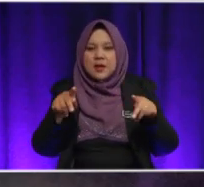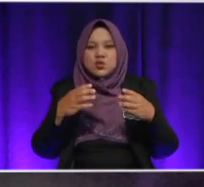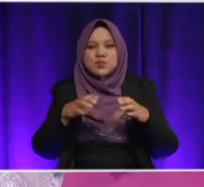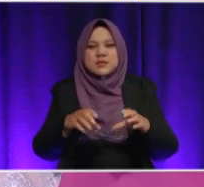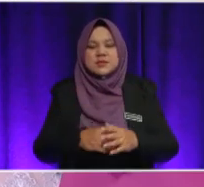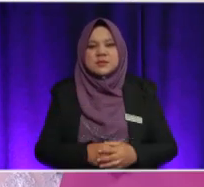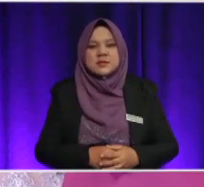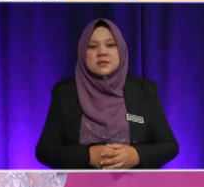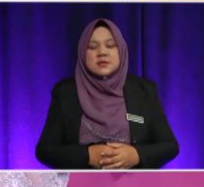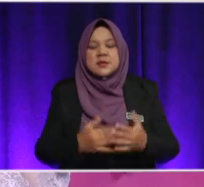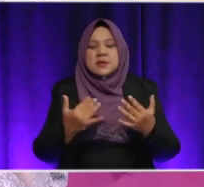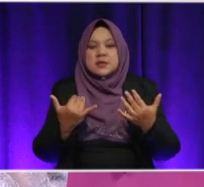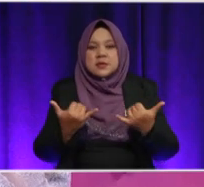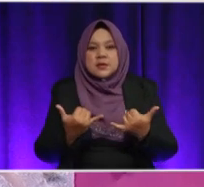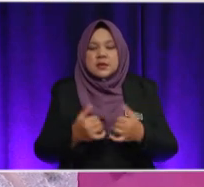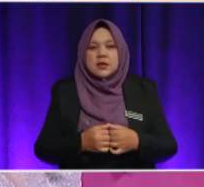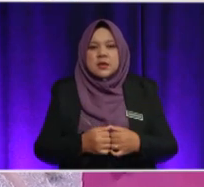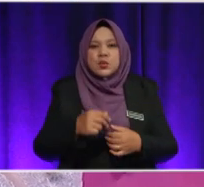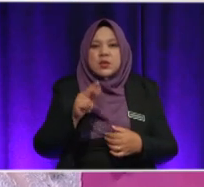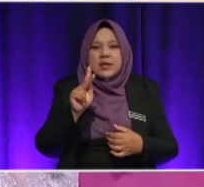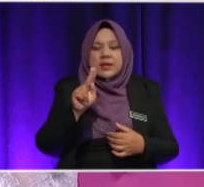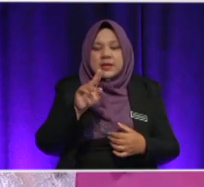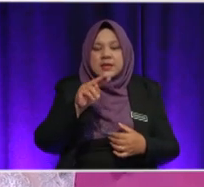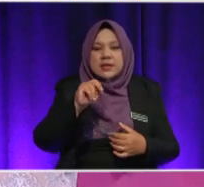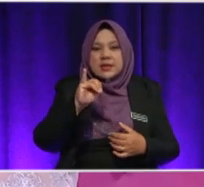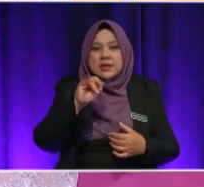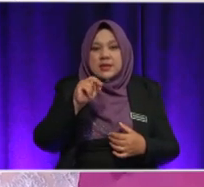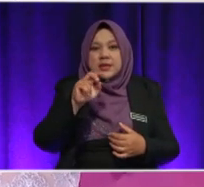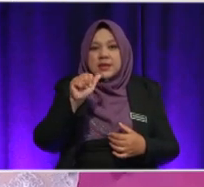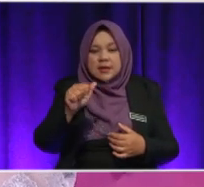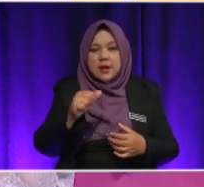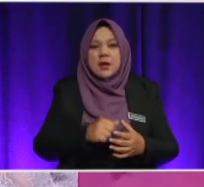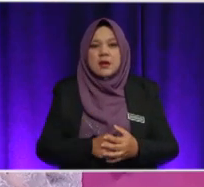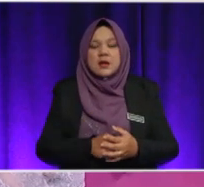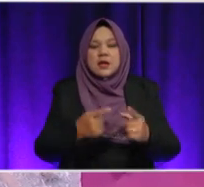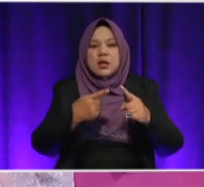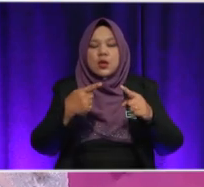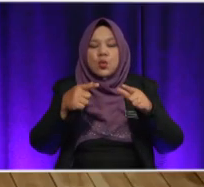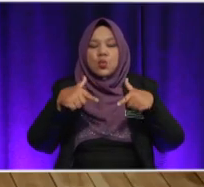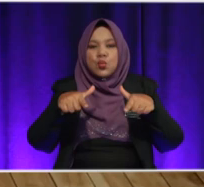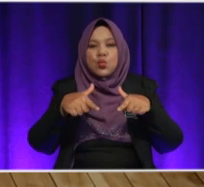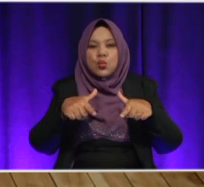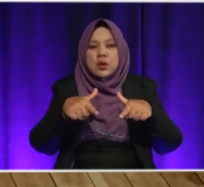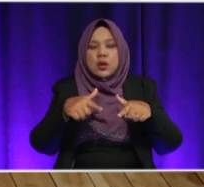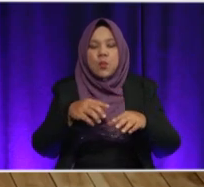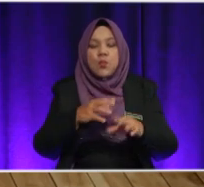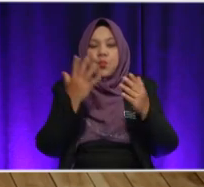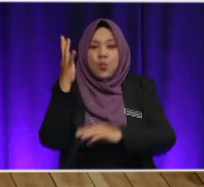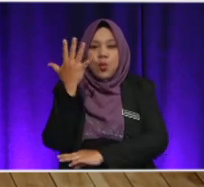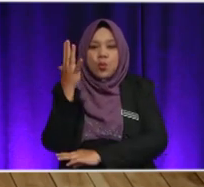yang seterusnya adalah quinina quinina adalah berasal dari padi kulit pokok jinsona